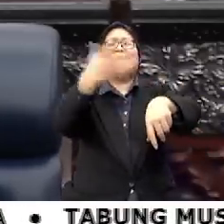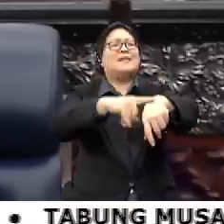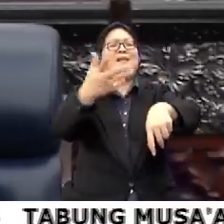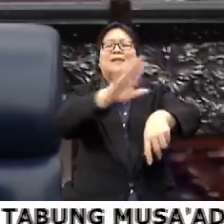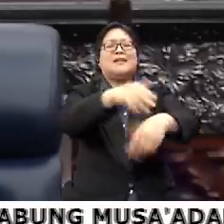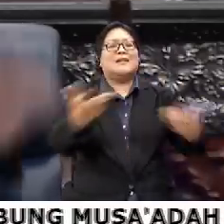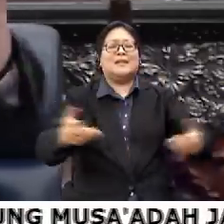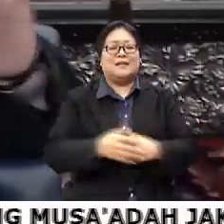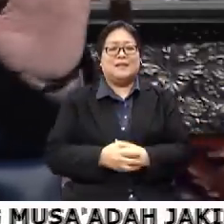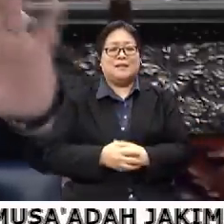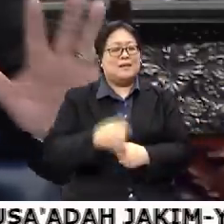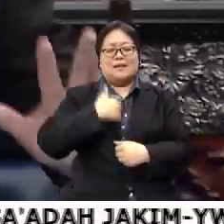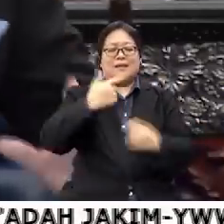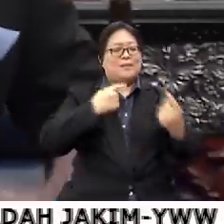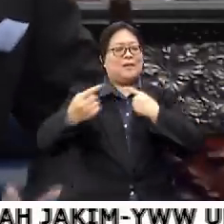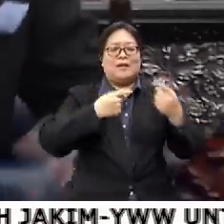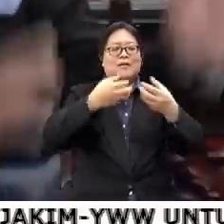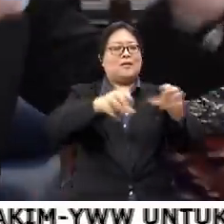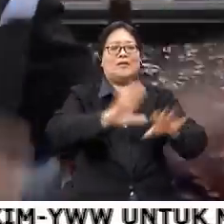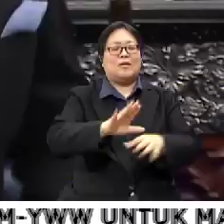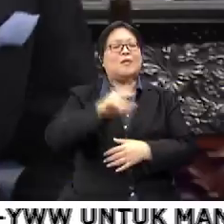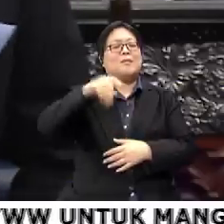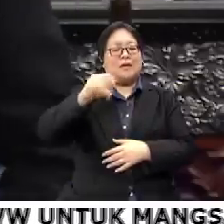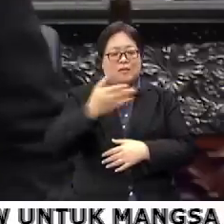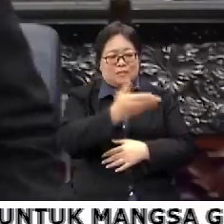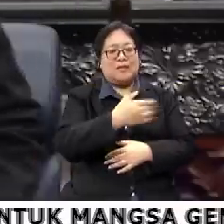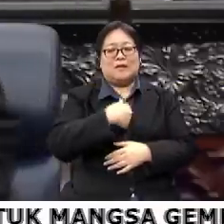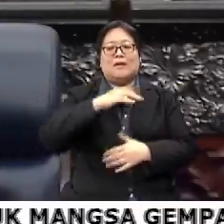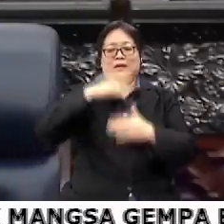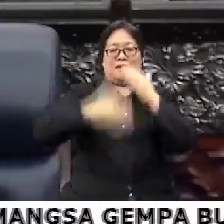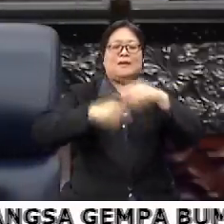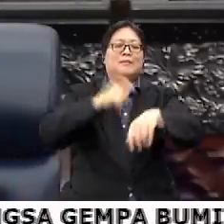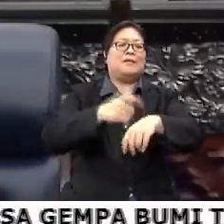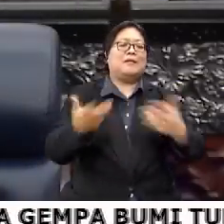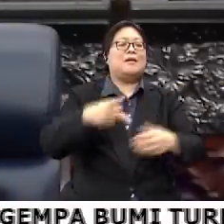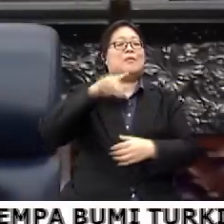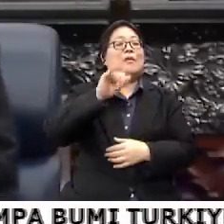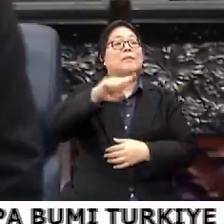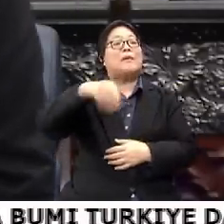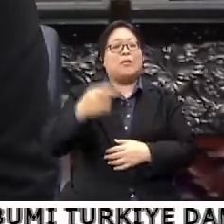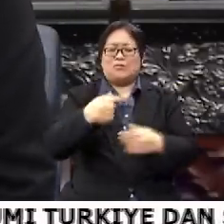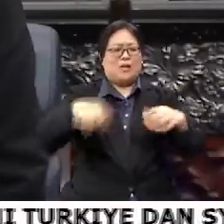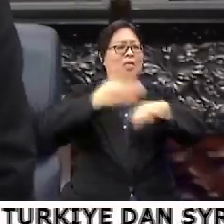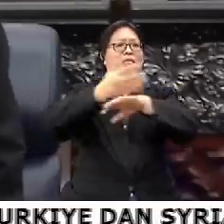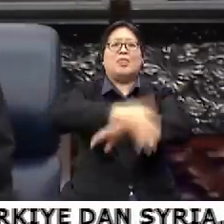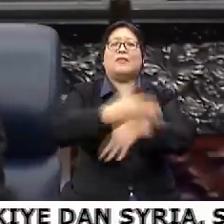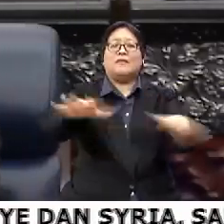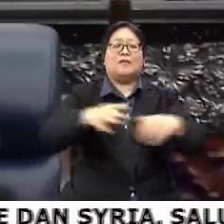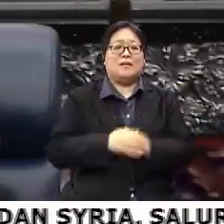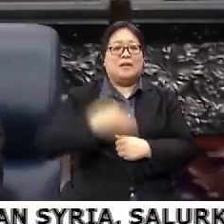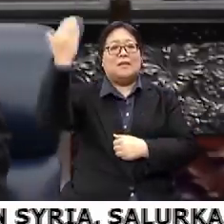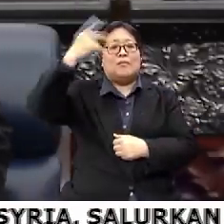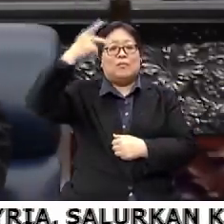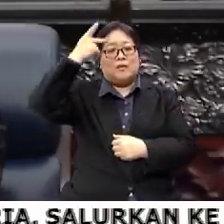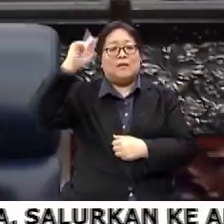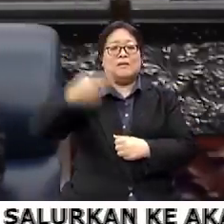speaker. Saya tak nak bahas soal telur lagi. Ya, Mama Pago. Cakap habiskan masa. Ya, Mama Pago. Dah 3 minit dah. Ceramah politik